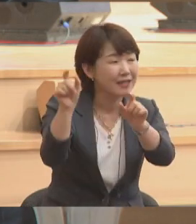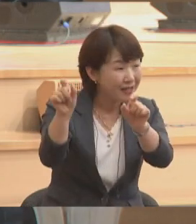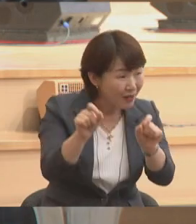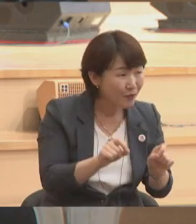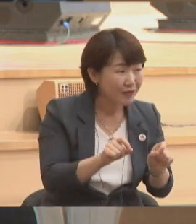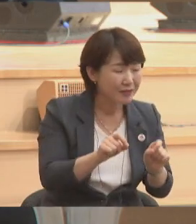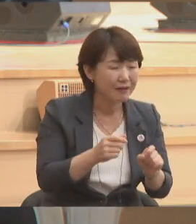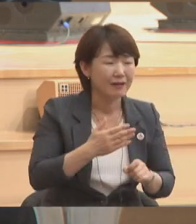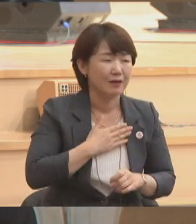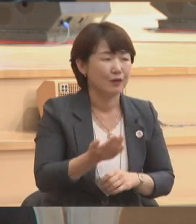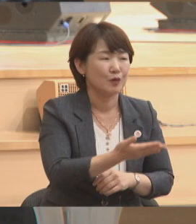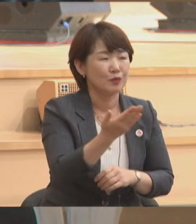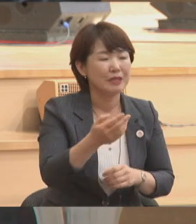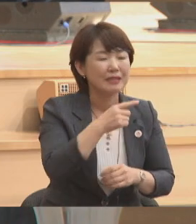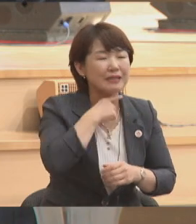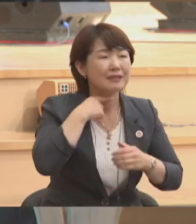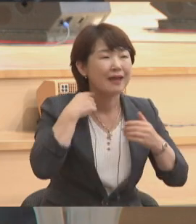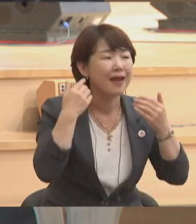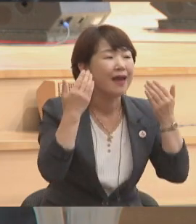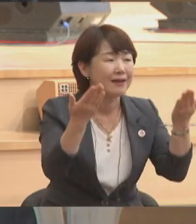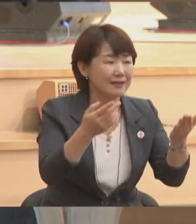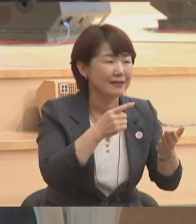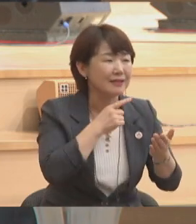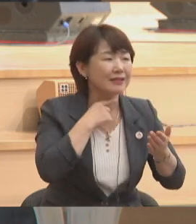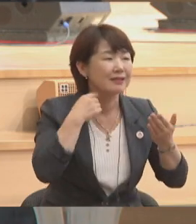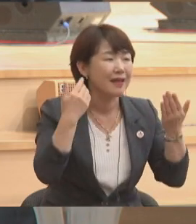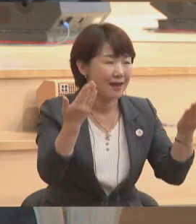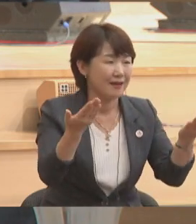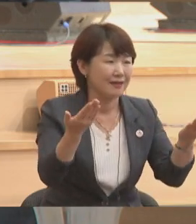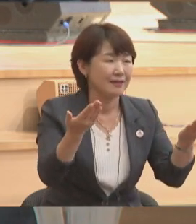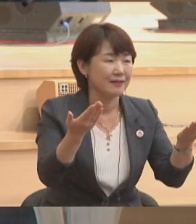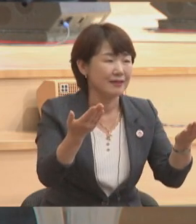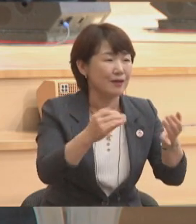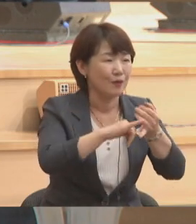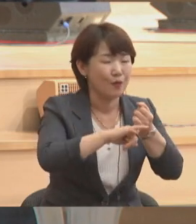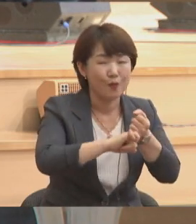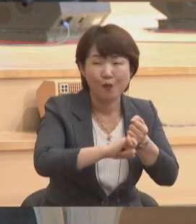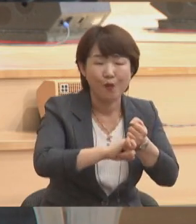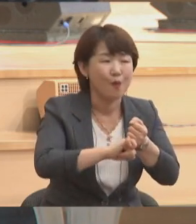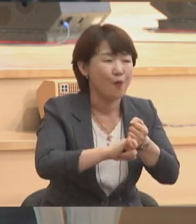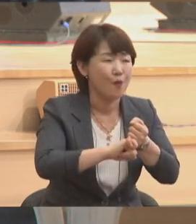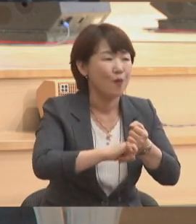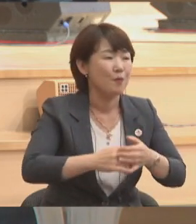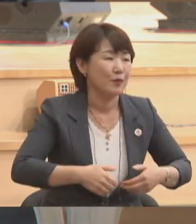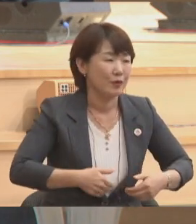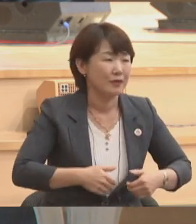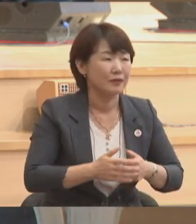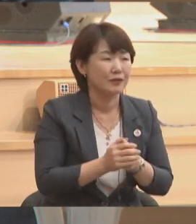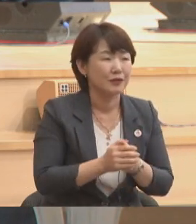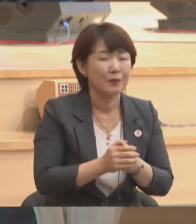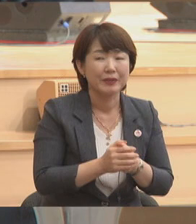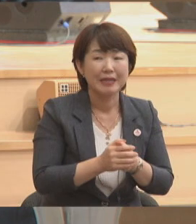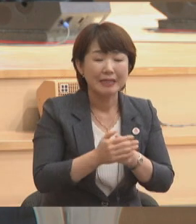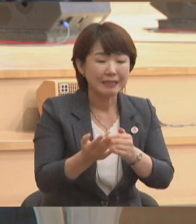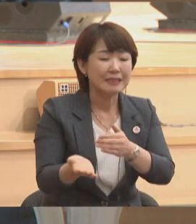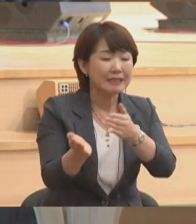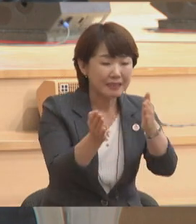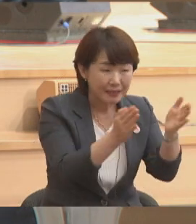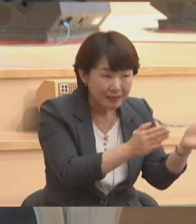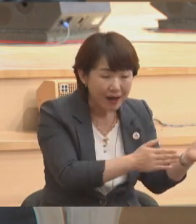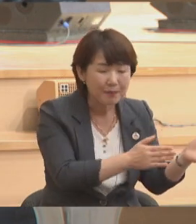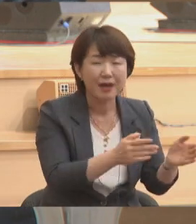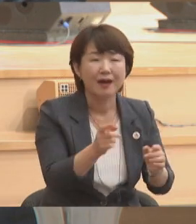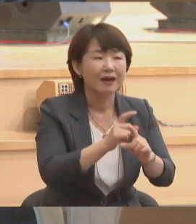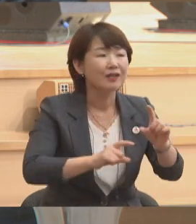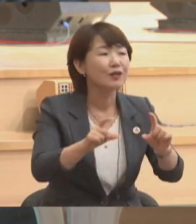어떻게 해요? 올라가라 그 말입니다. 그 다음에 보면 또 이게 점입가경이에요. 뭐라고 말하냐면